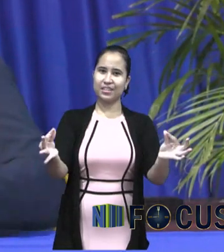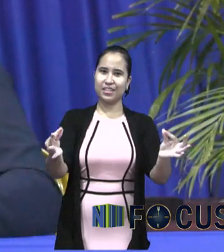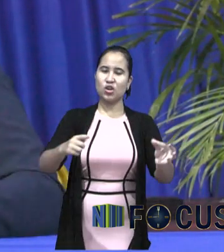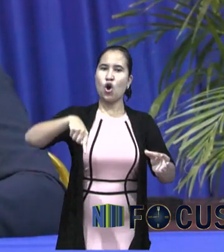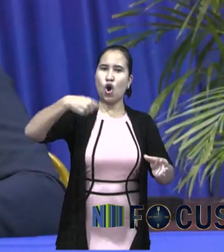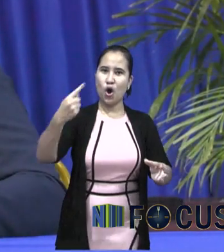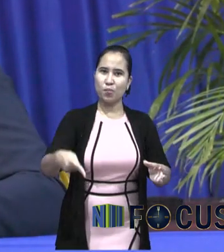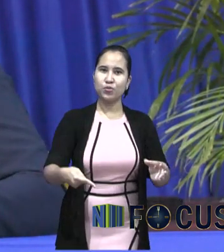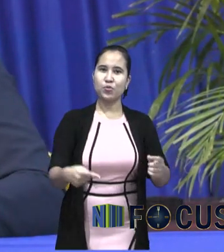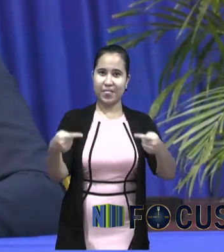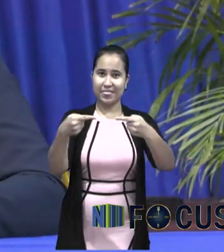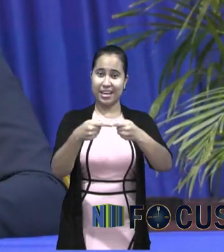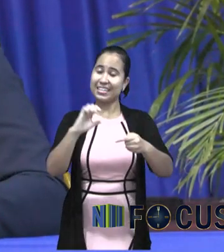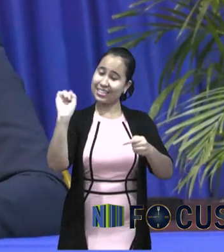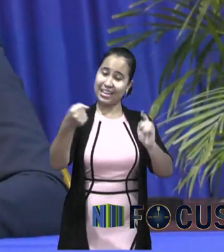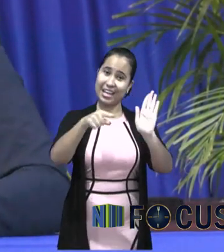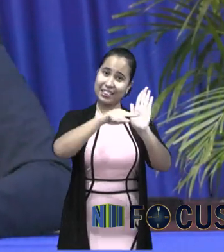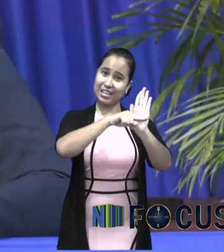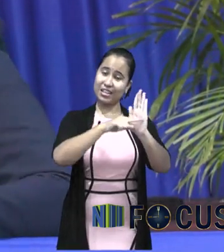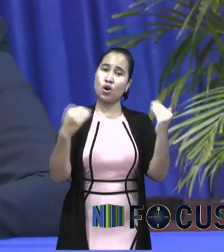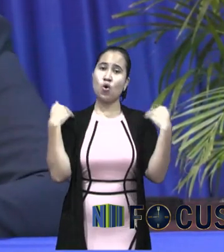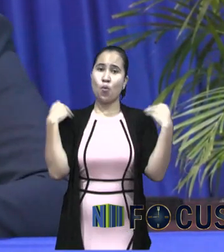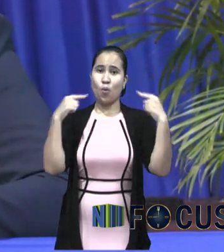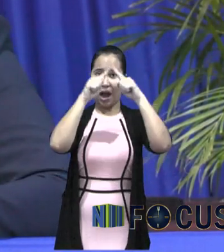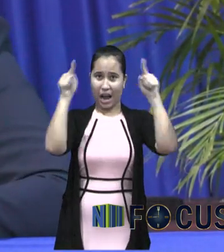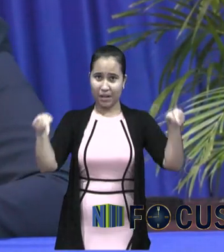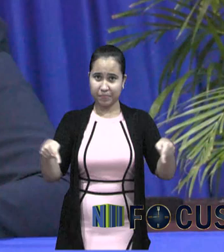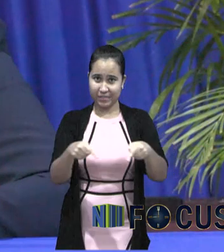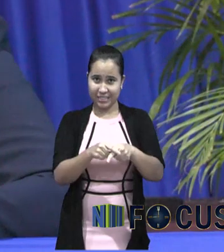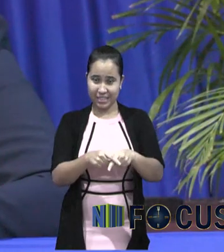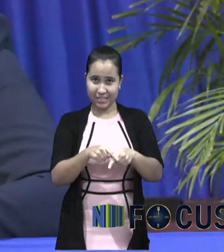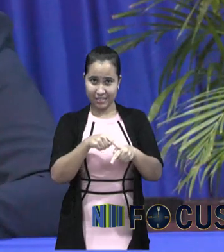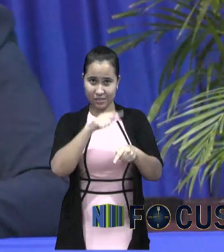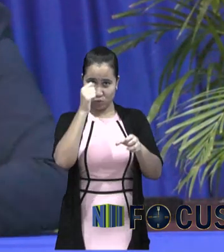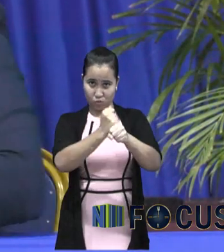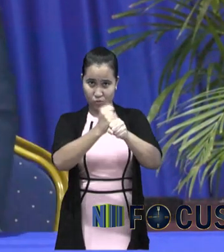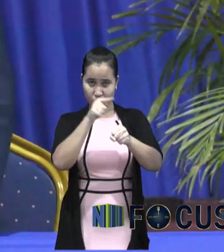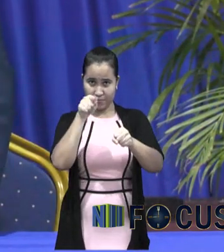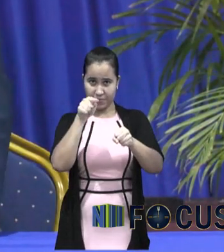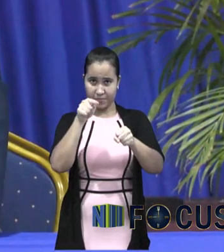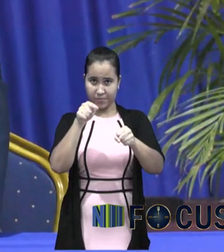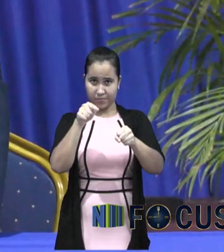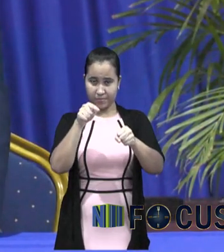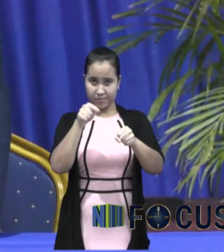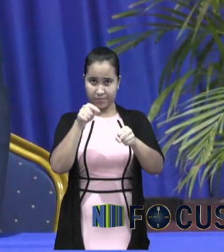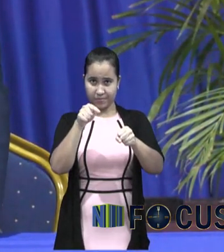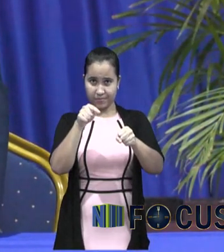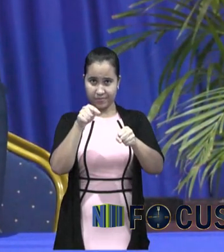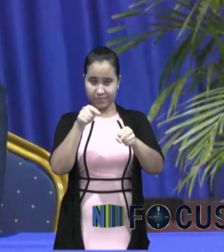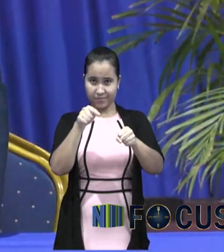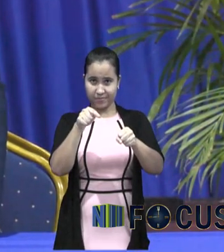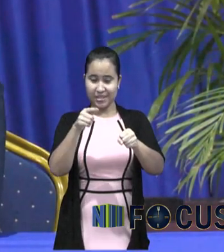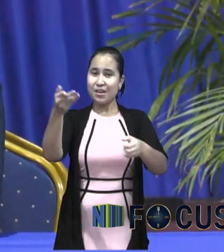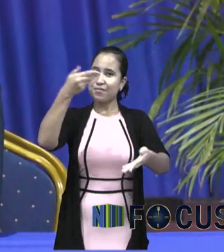test negatief uitkomen. Waarom? Het apparaat dat het meet, meet de viral load. Want eenmaal die vragen